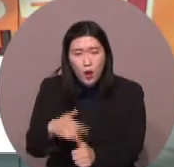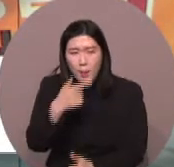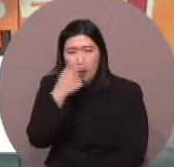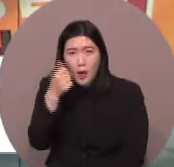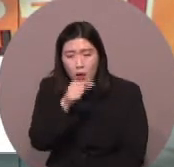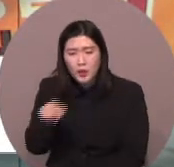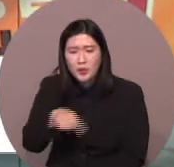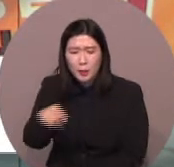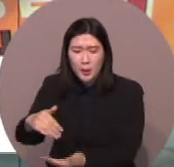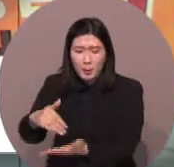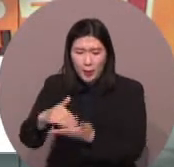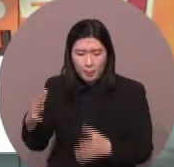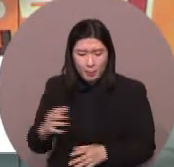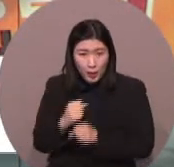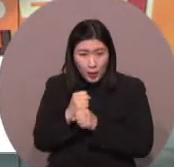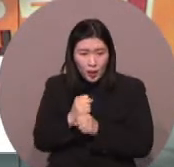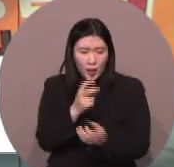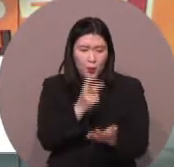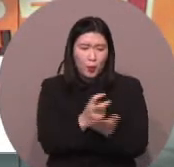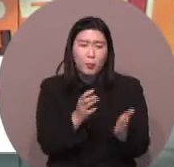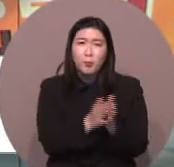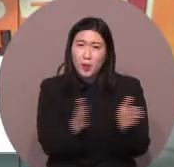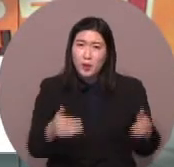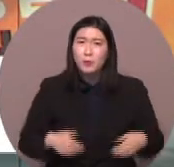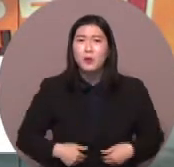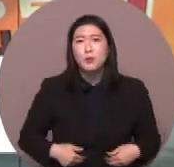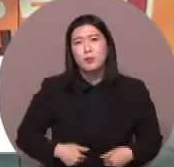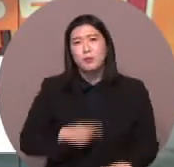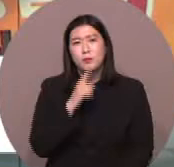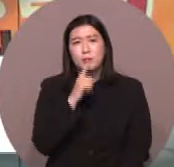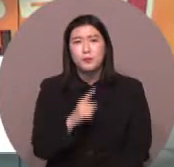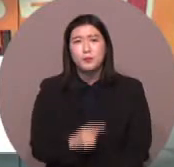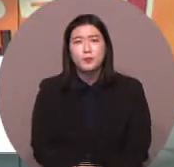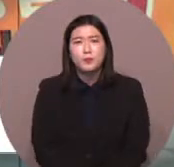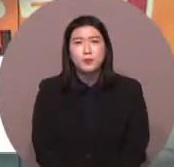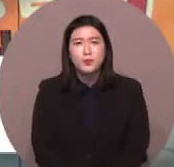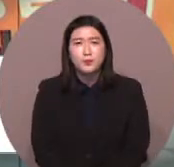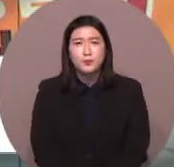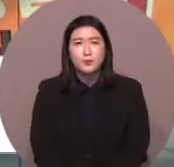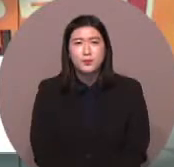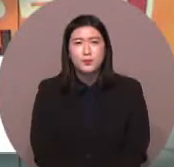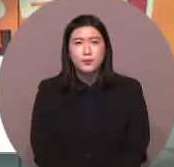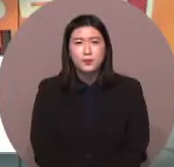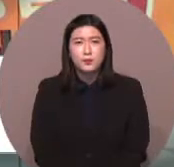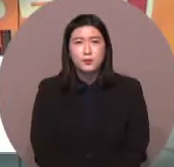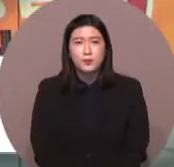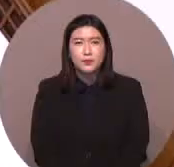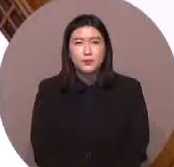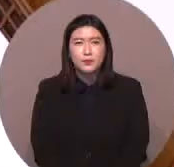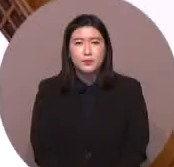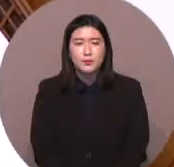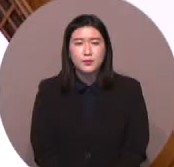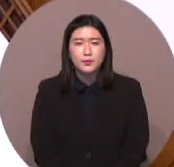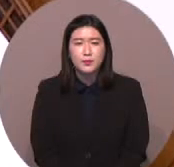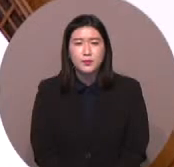현장의 의견이 제대로 반영돼야 한다는 지적이 일고 있습니다. 조영찬 기자의 보도입니다.